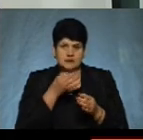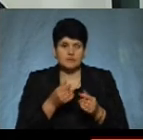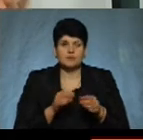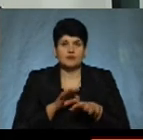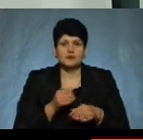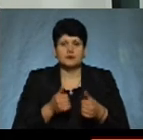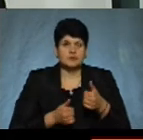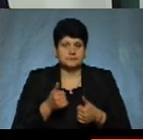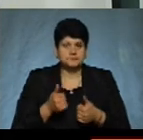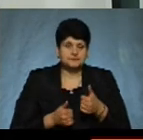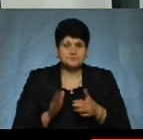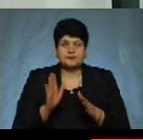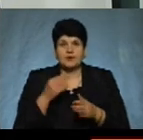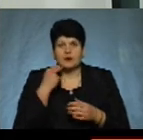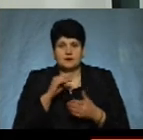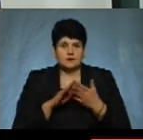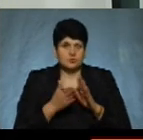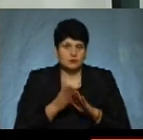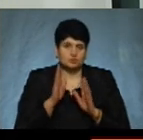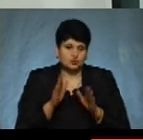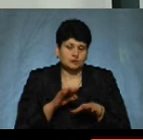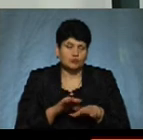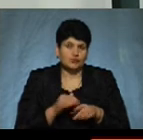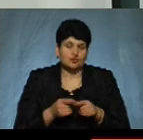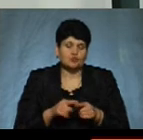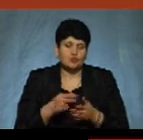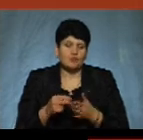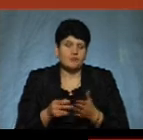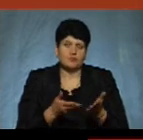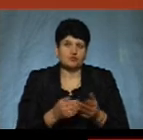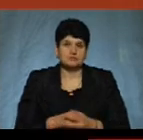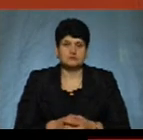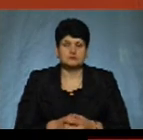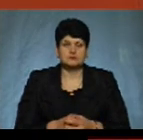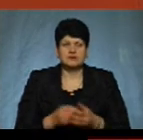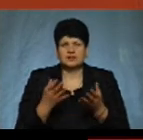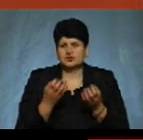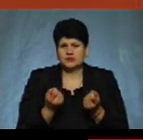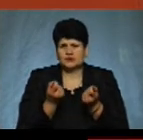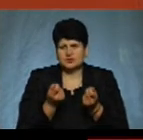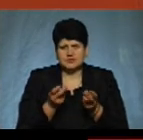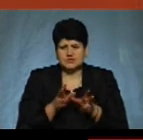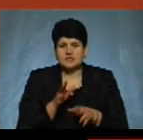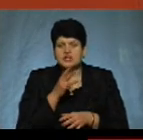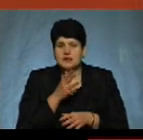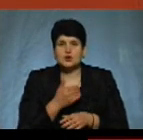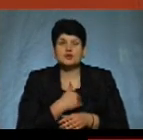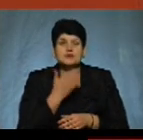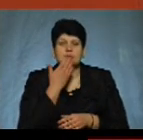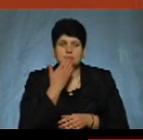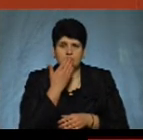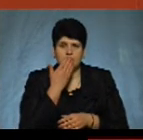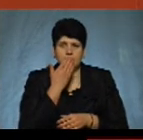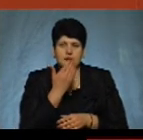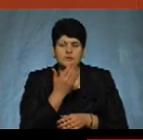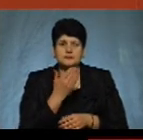тендер, які нам дадуть найкращі умови, звичайно, ми будемо якраз проводити цю закупівлю. Ще зовсім трохи не залишається часу на ефір. Хочу вас запитати, знаю,